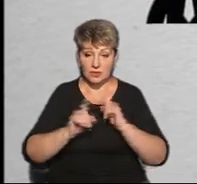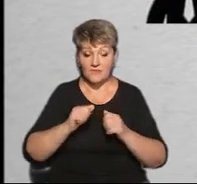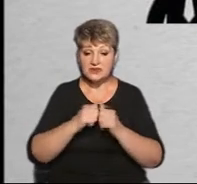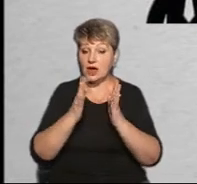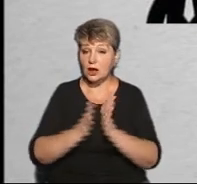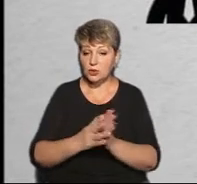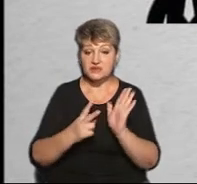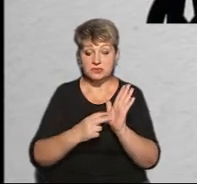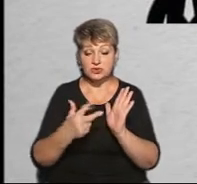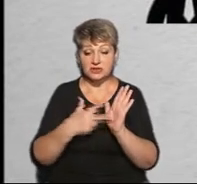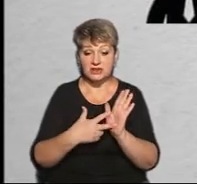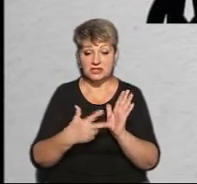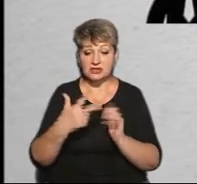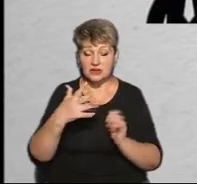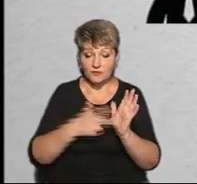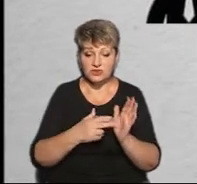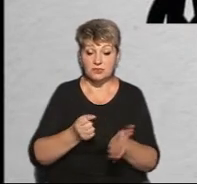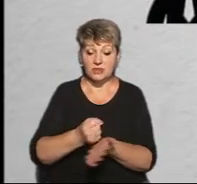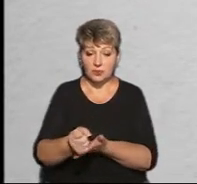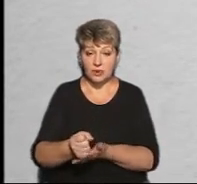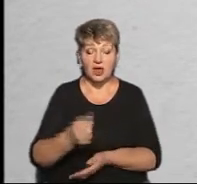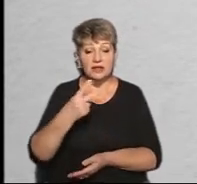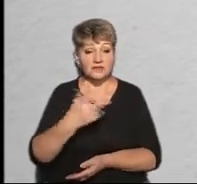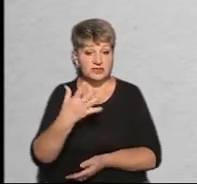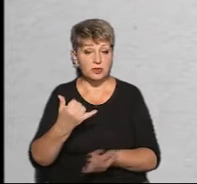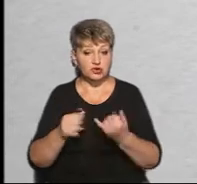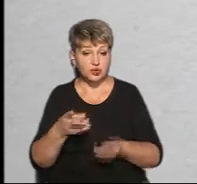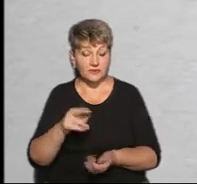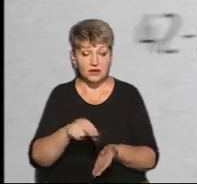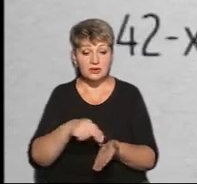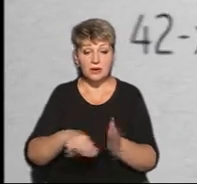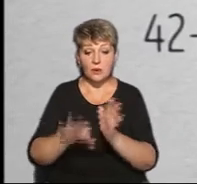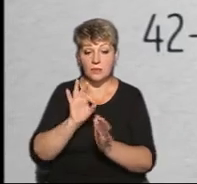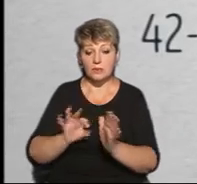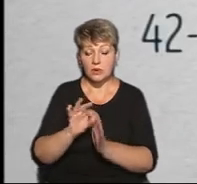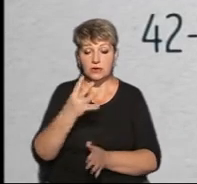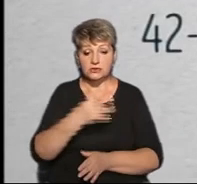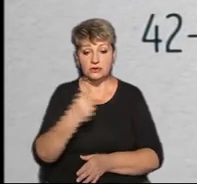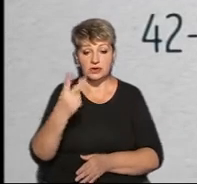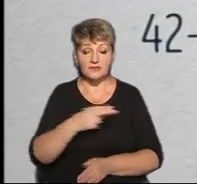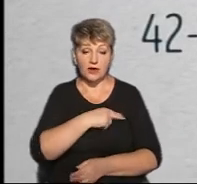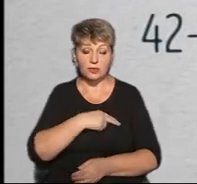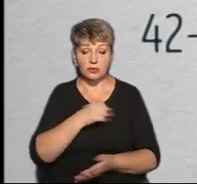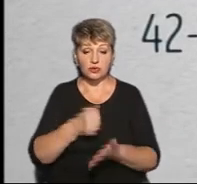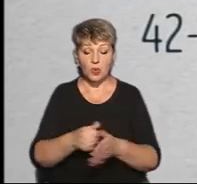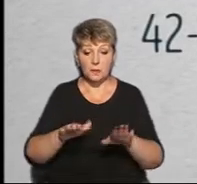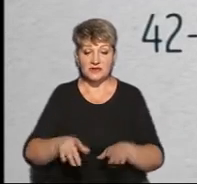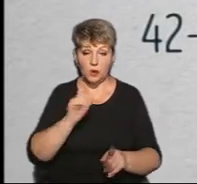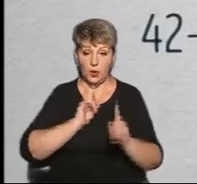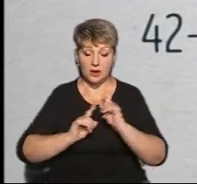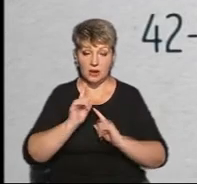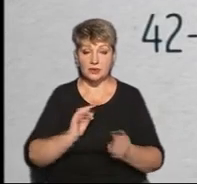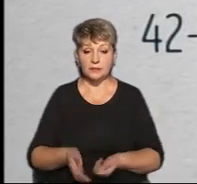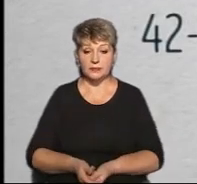балотуються 738 кандидатів у депутати. З них 25 жовтня черкасці обиратимуть 42 депутатів до міської ради.